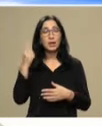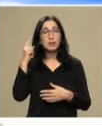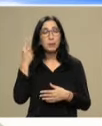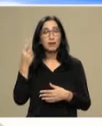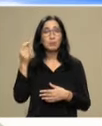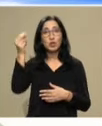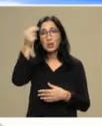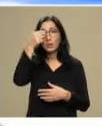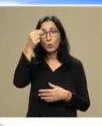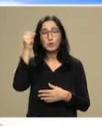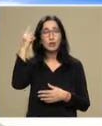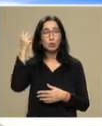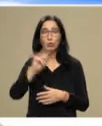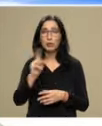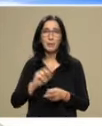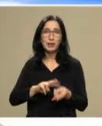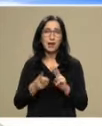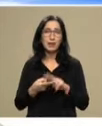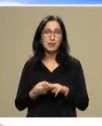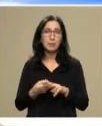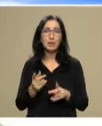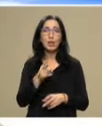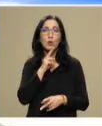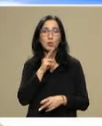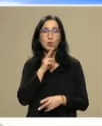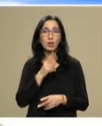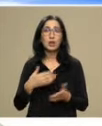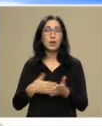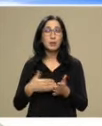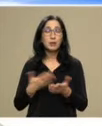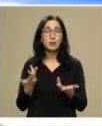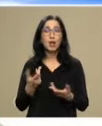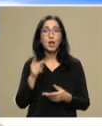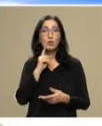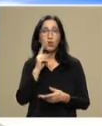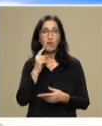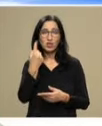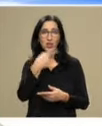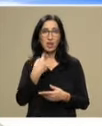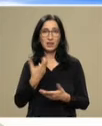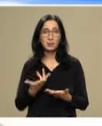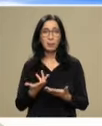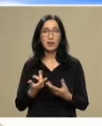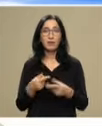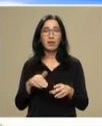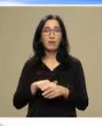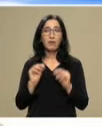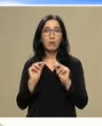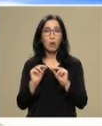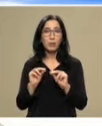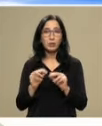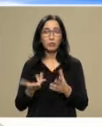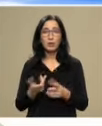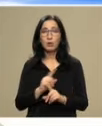изкуственият интелект няма как да замени учителя, именно заради човешкия аспект в образованието. Учителите не